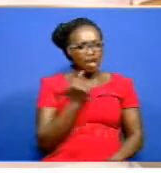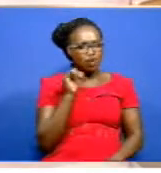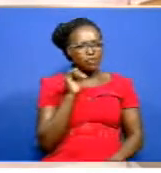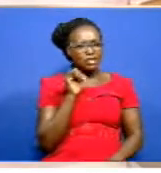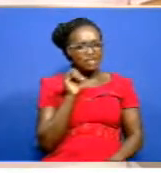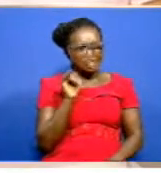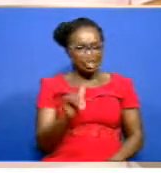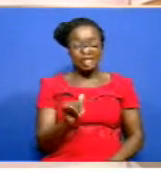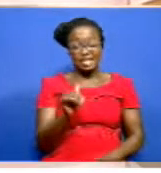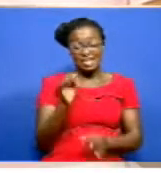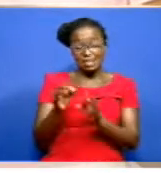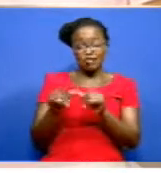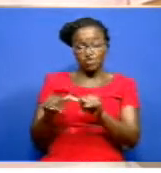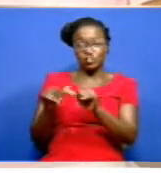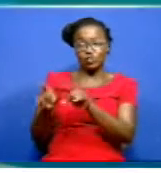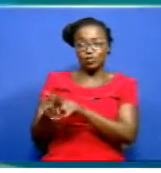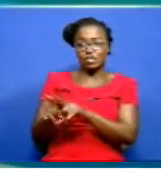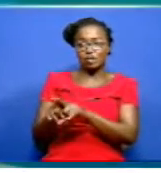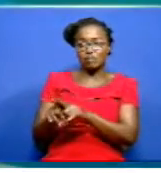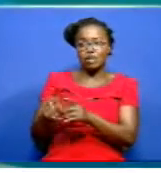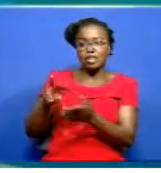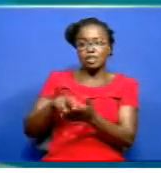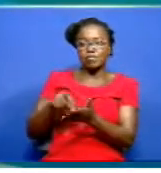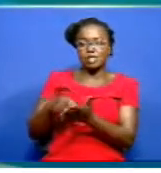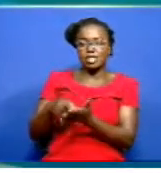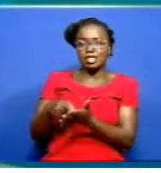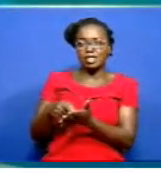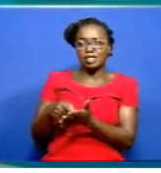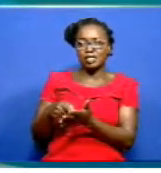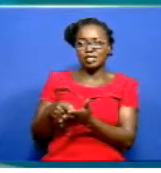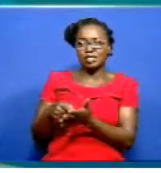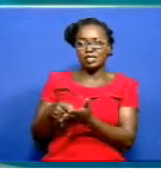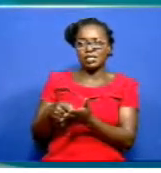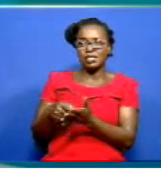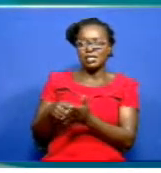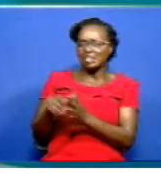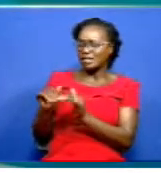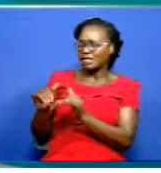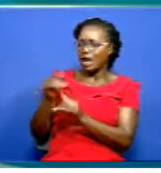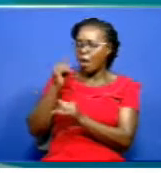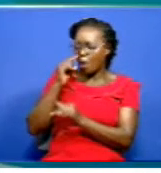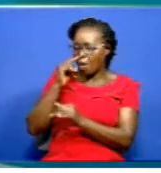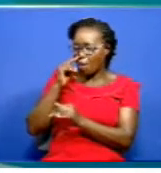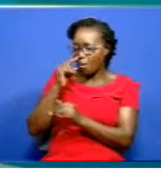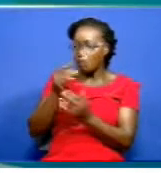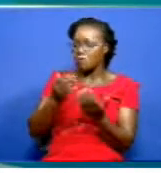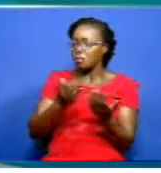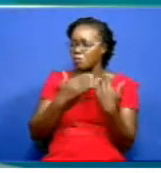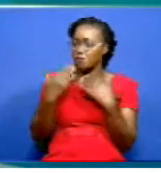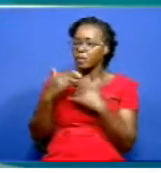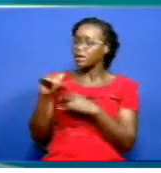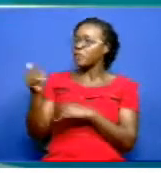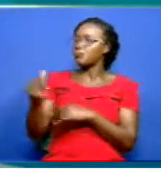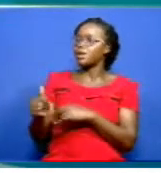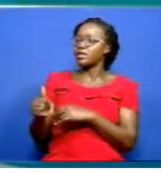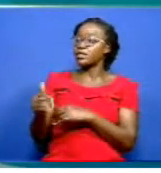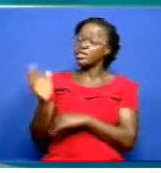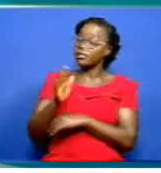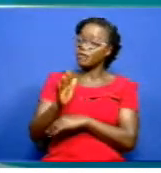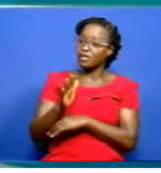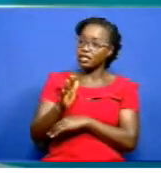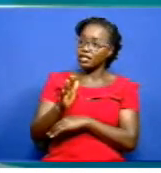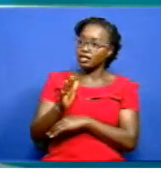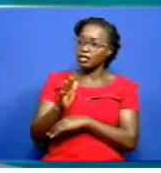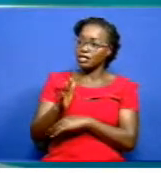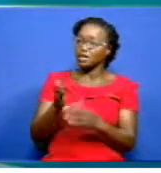unaona hiyo ikiendelea inamaanisha unaweza mwacha hata nyumbani asubuhi hajaoga na jioni utampata hajaoga na hataki